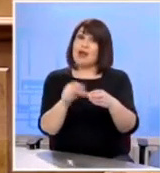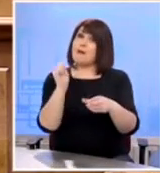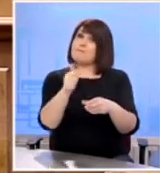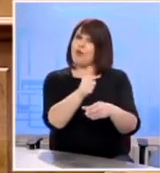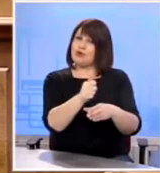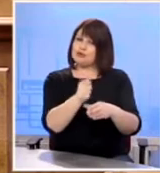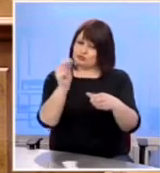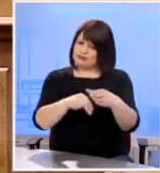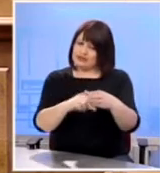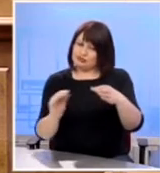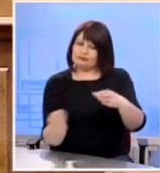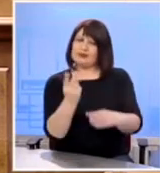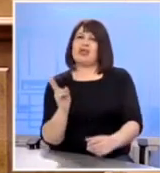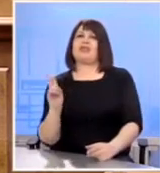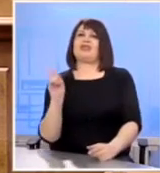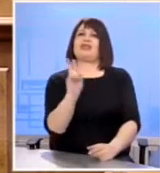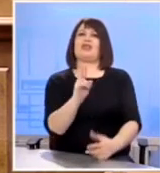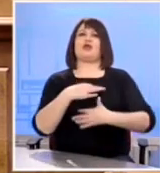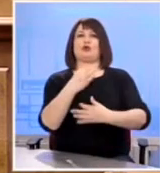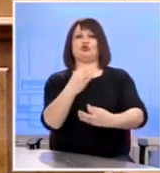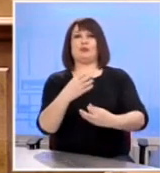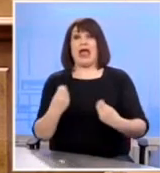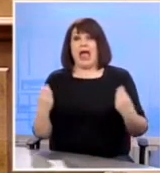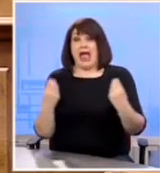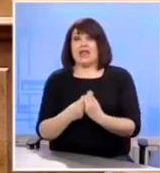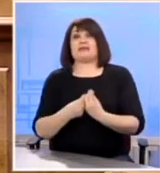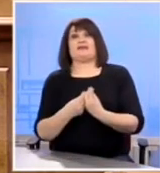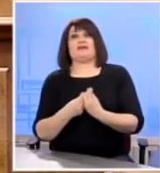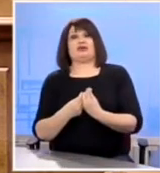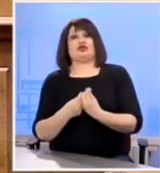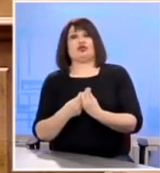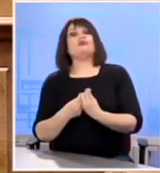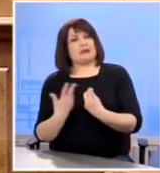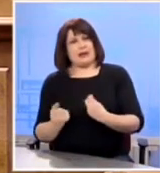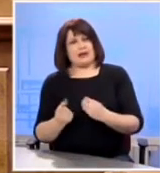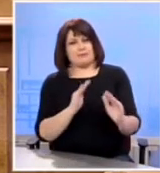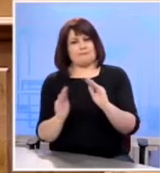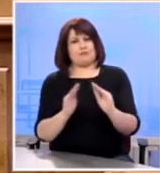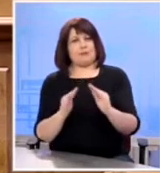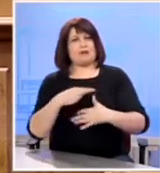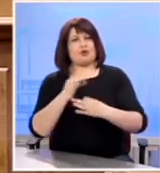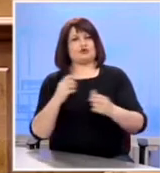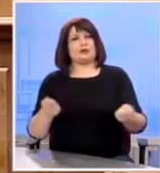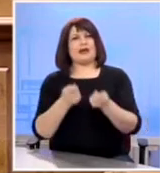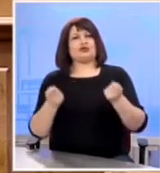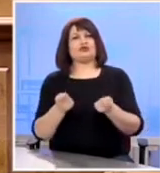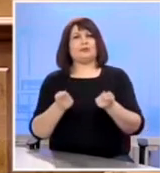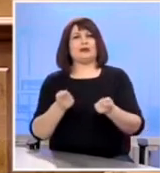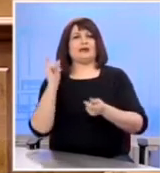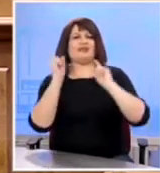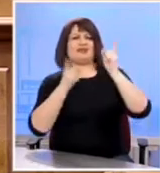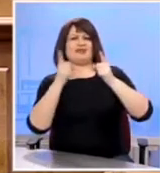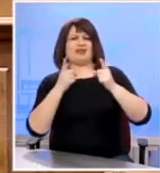σας έλεγα, ακριβώς επειδή υπάρχει το ασυμβίβαστο, προστατεύονται και οι εκπρόσωποι των εργαζομένων από οποιαδήποτε κριτική περί